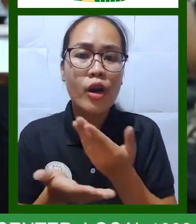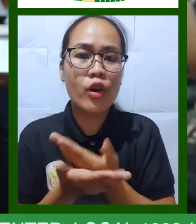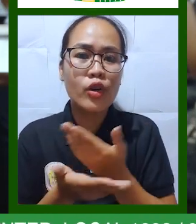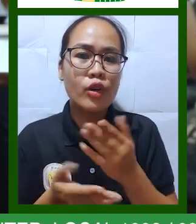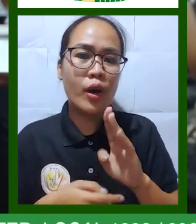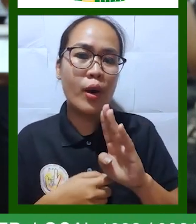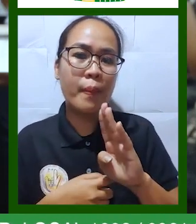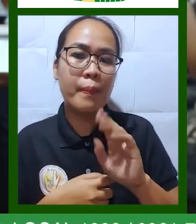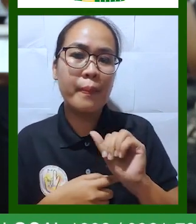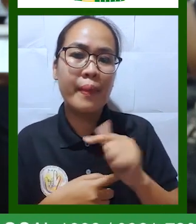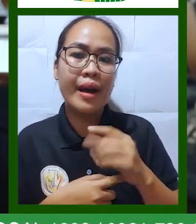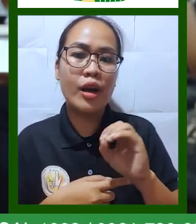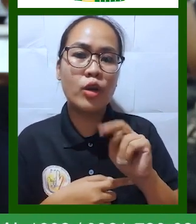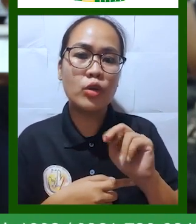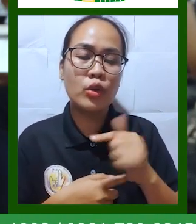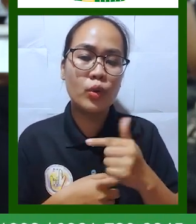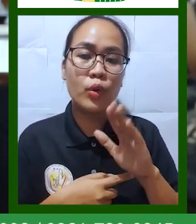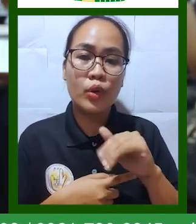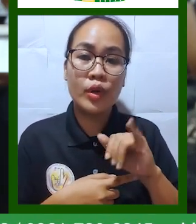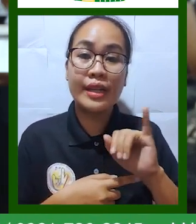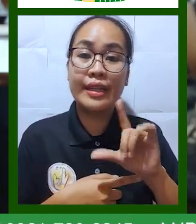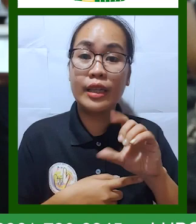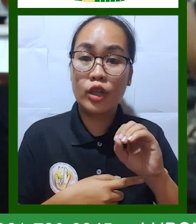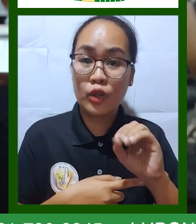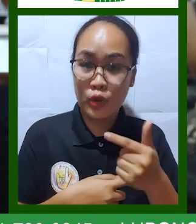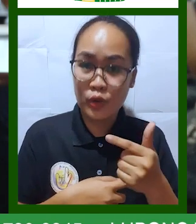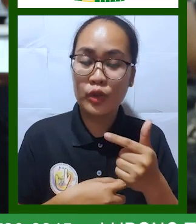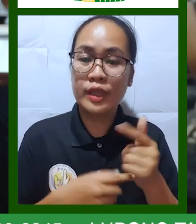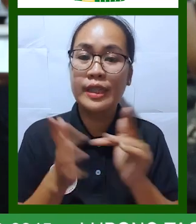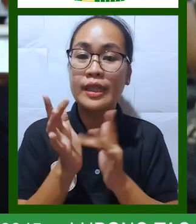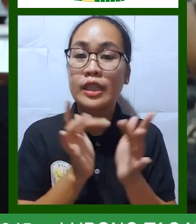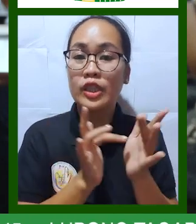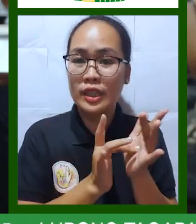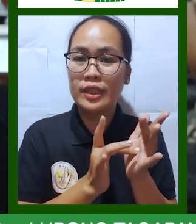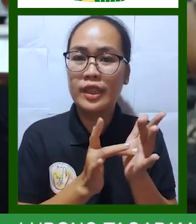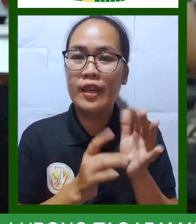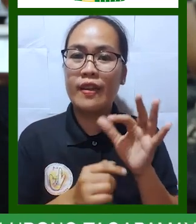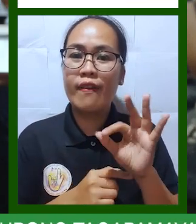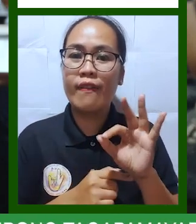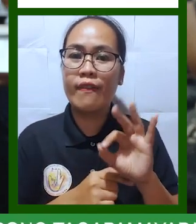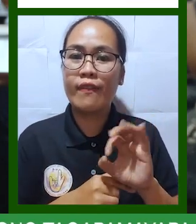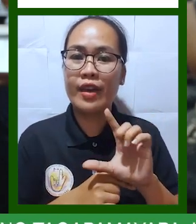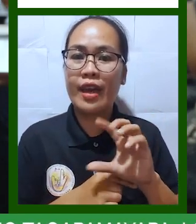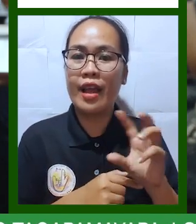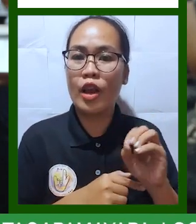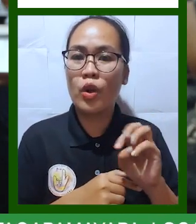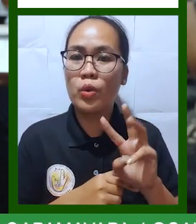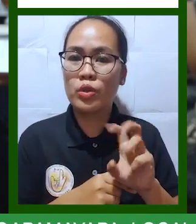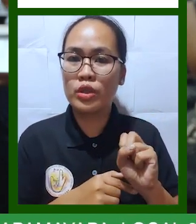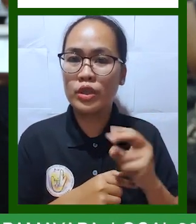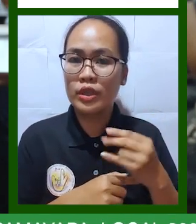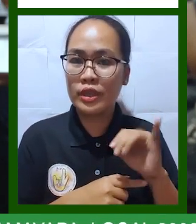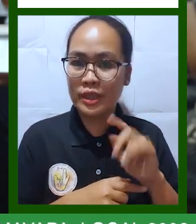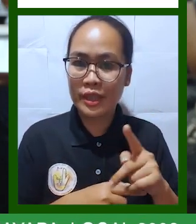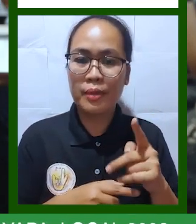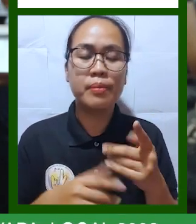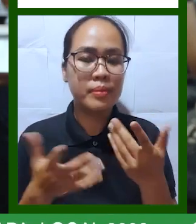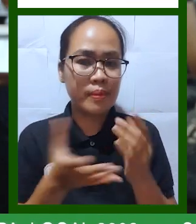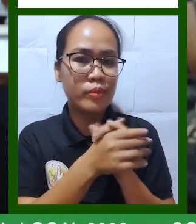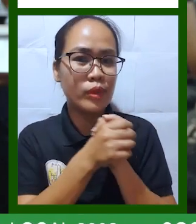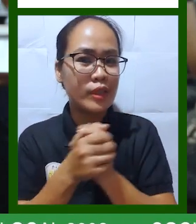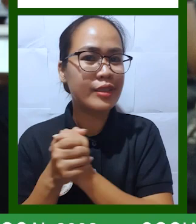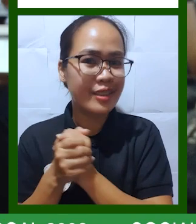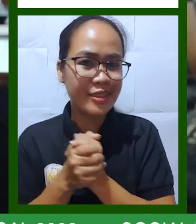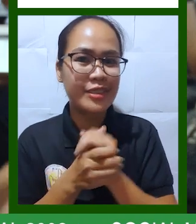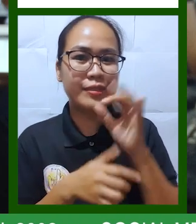Ilog Christian Fellowship o ang BICF. So congratulations po kina Pastor Edward, kina Pastor